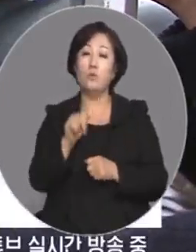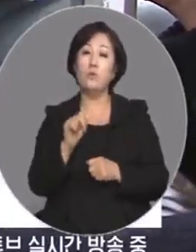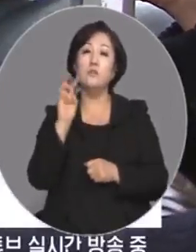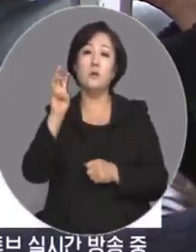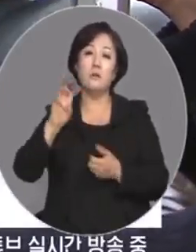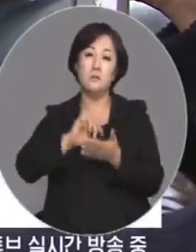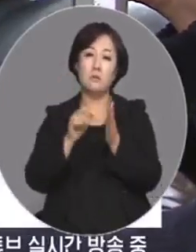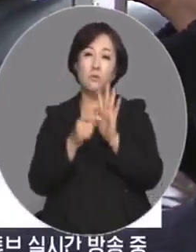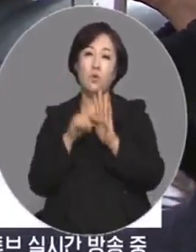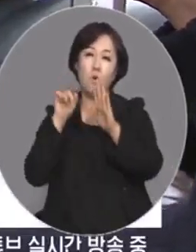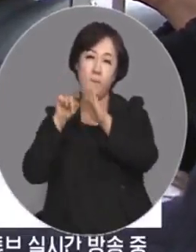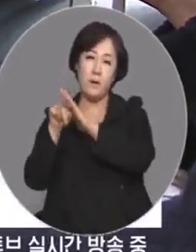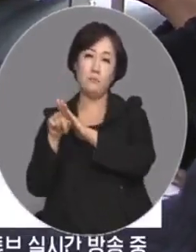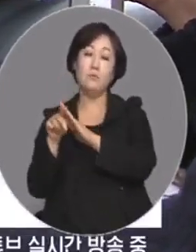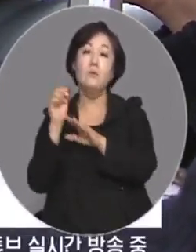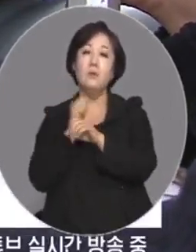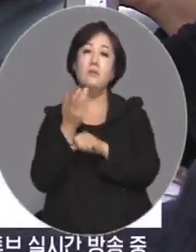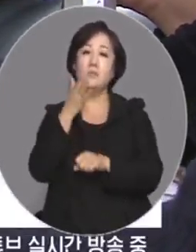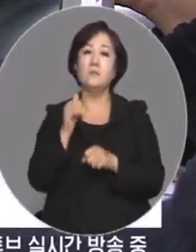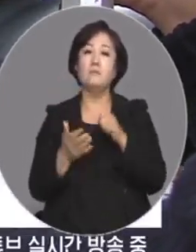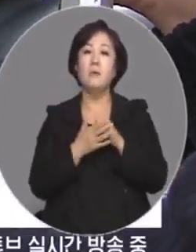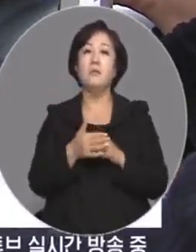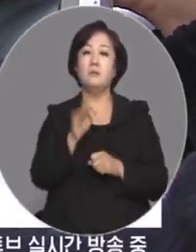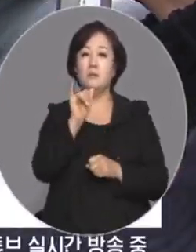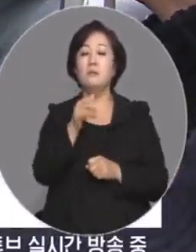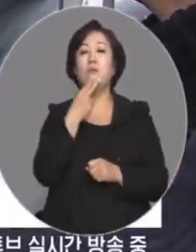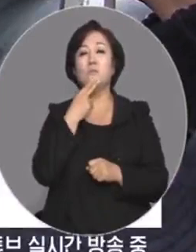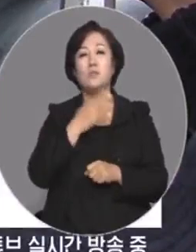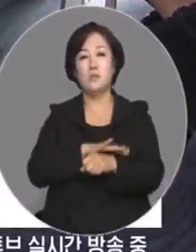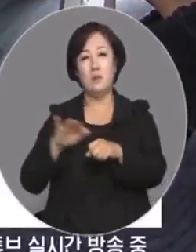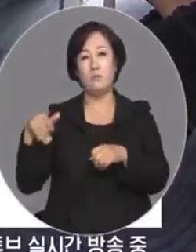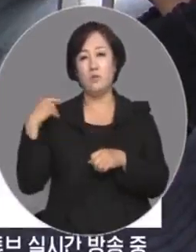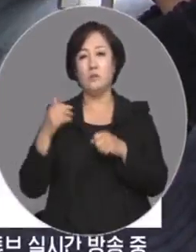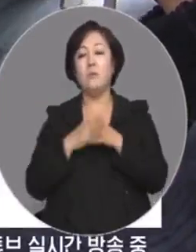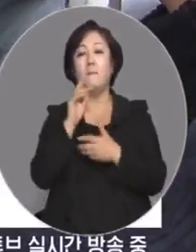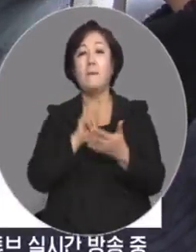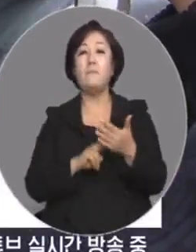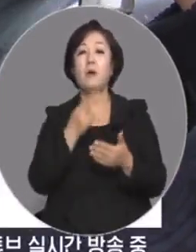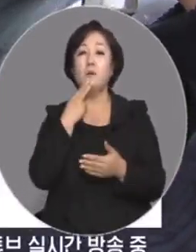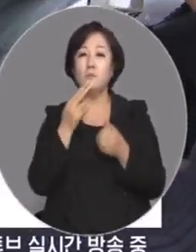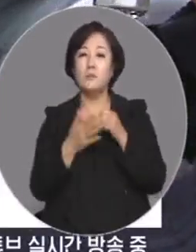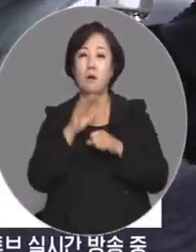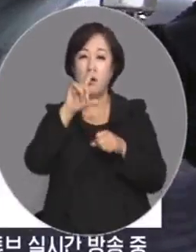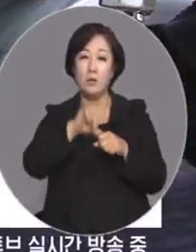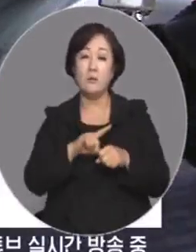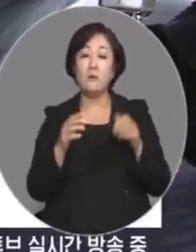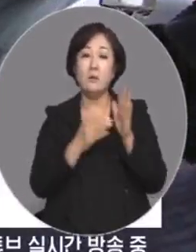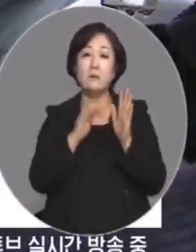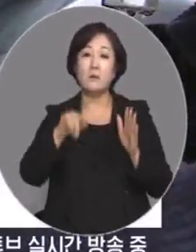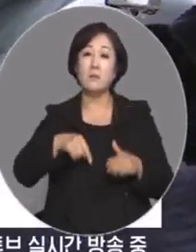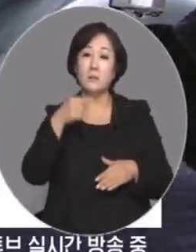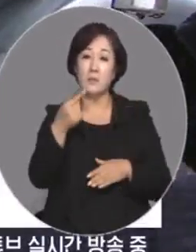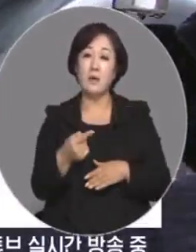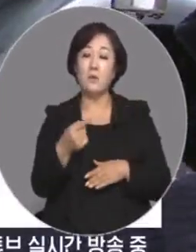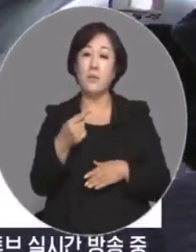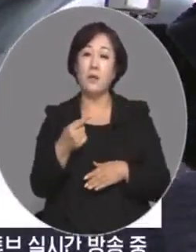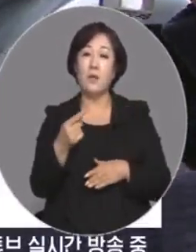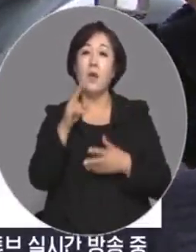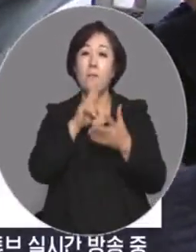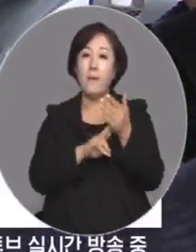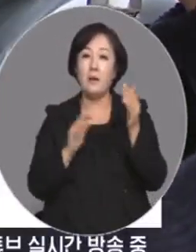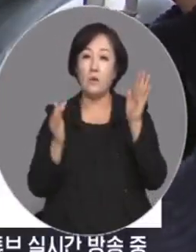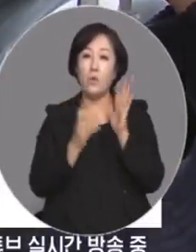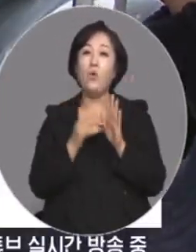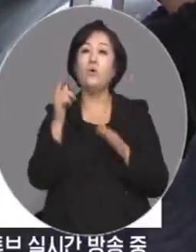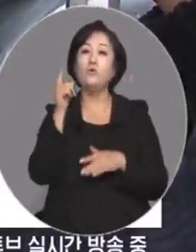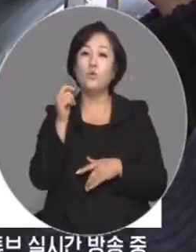갔어요. 안 팔아요. 있어도 안 파는지, 없어서 안 파는지. 어떤 주유소에서는 기름을 넣고, 기름을 팔고